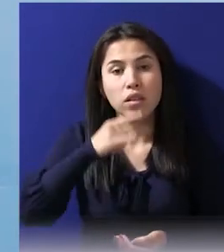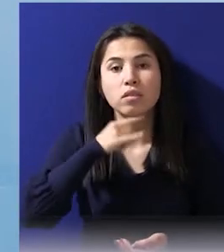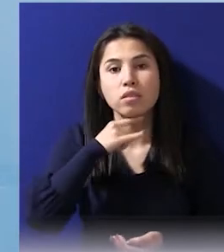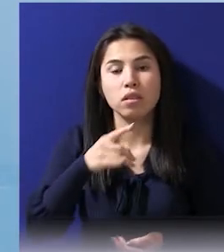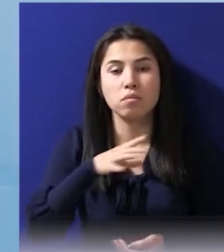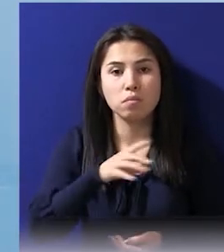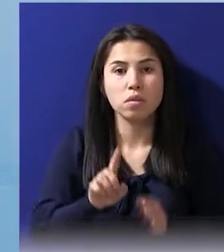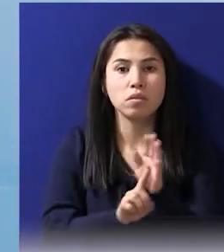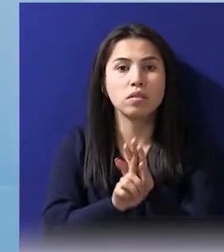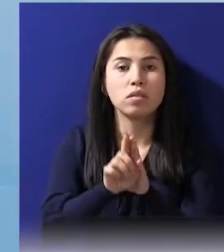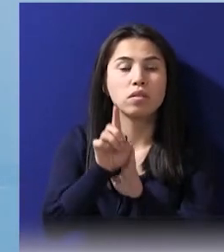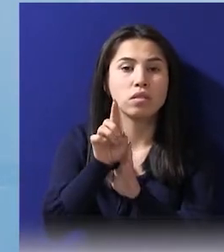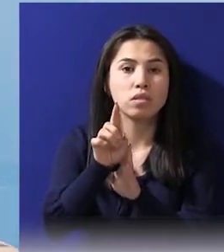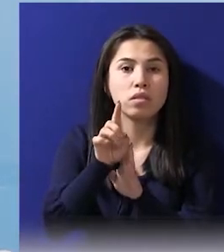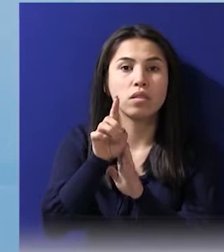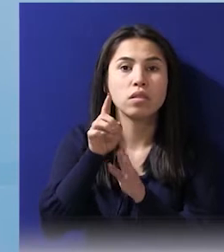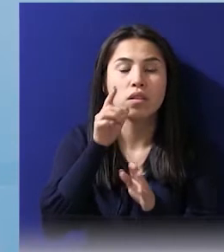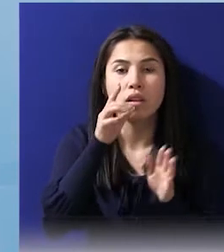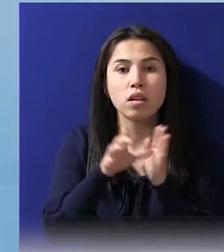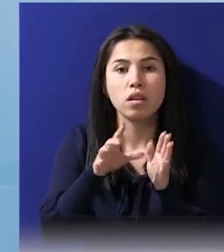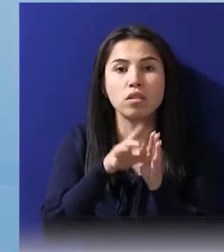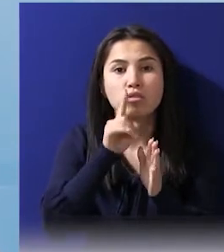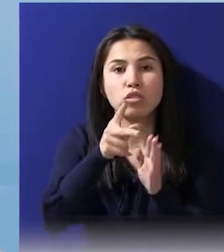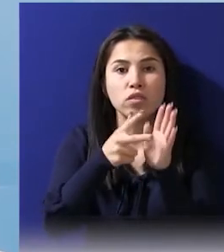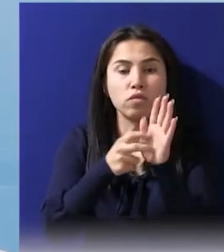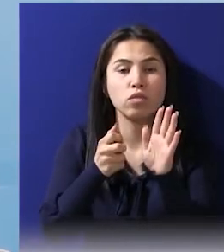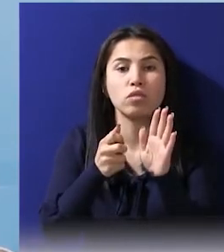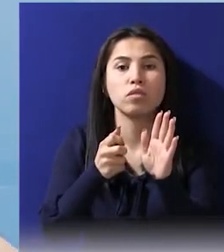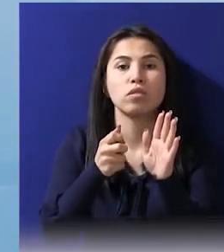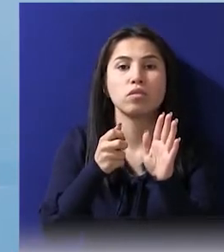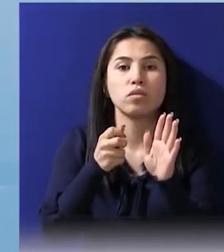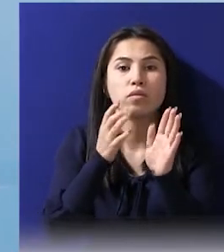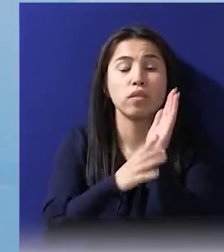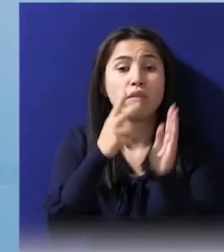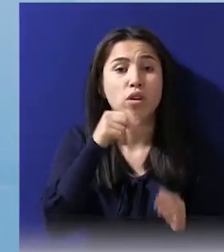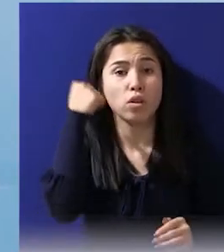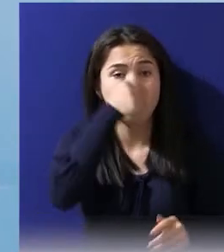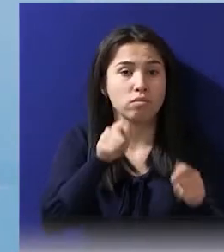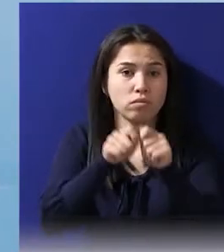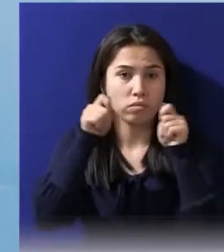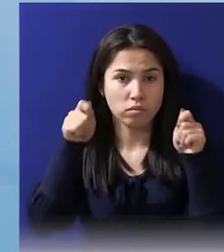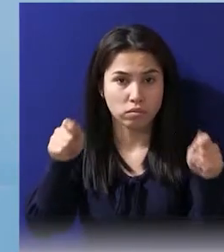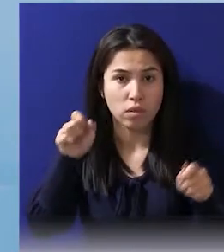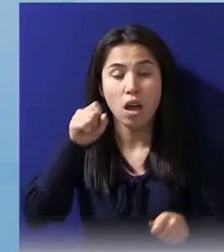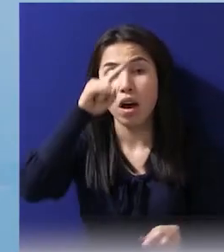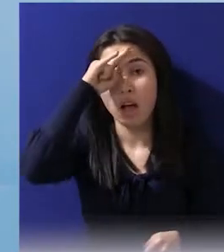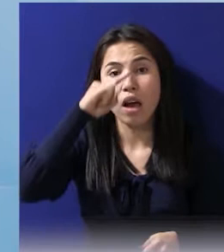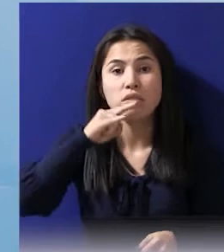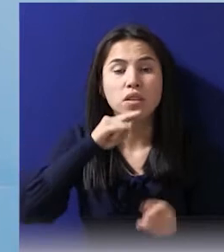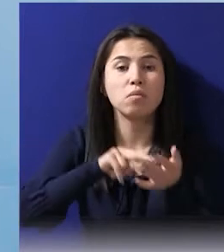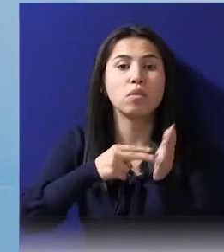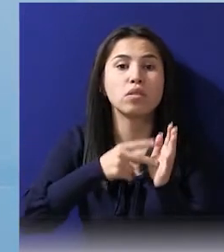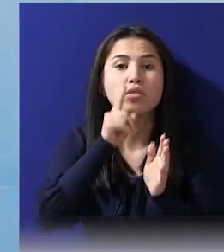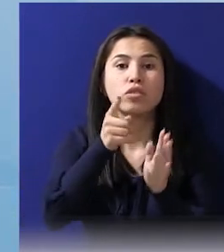инвестициялық жоба жүзеге асырылуда. Бірінші жоба бұл әрине қаралма тау шаңғы кешені. Бүгінгі таңда